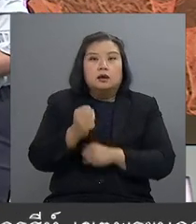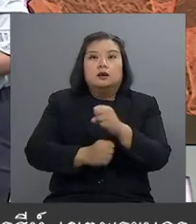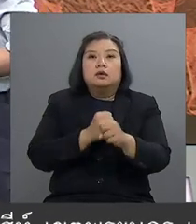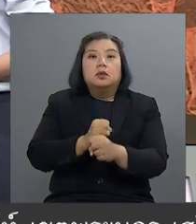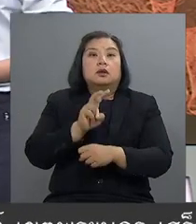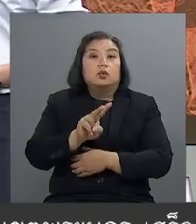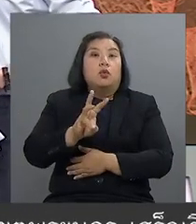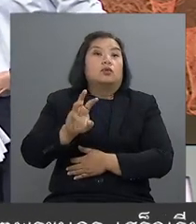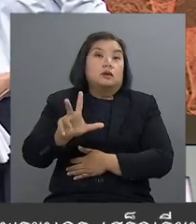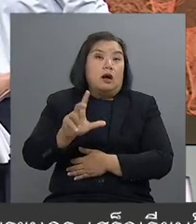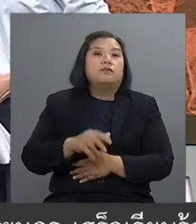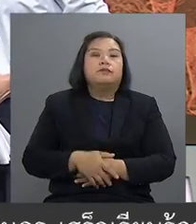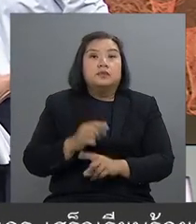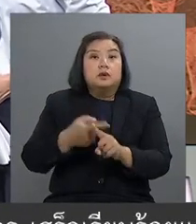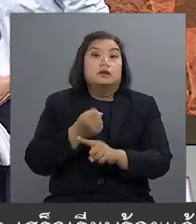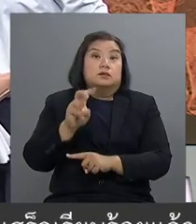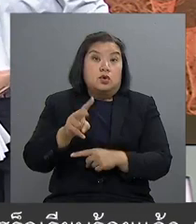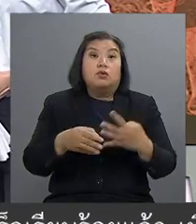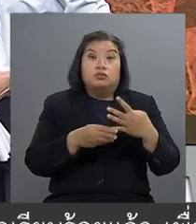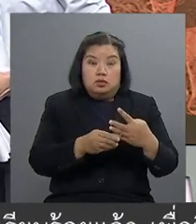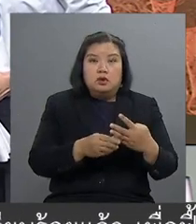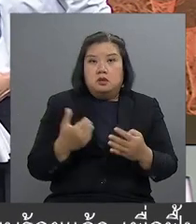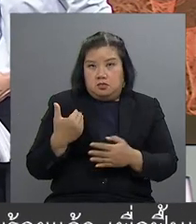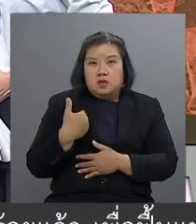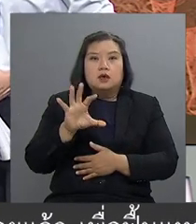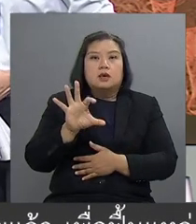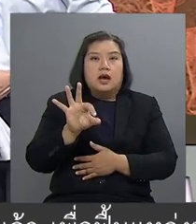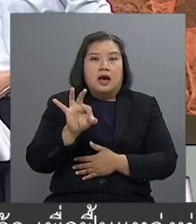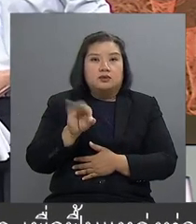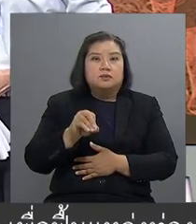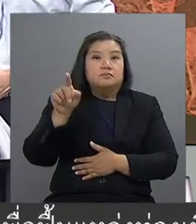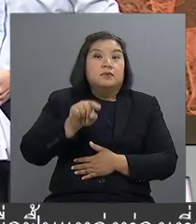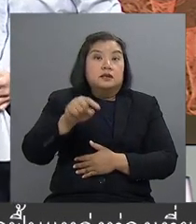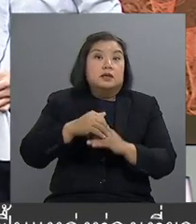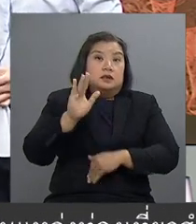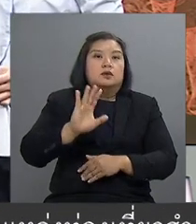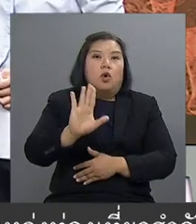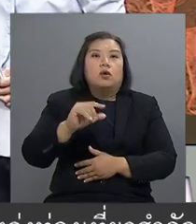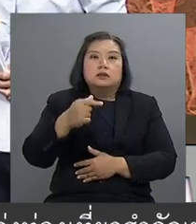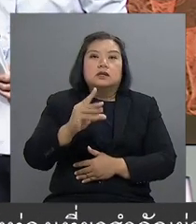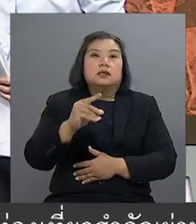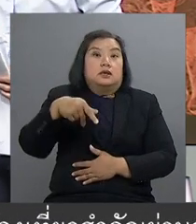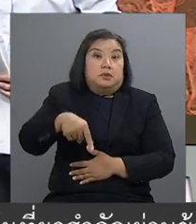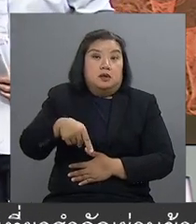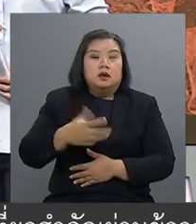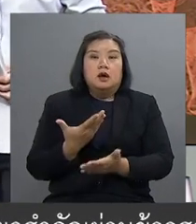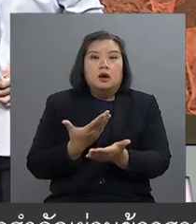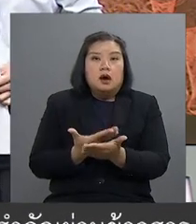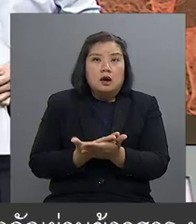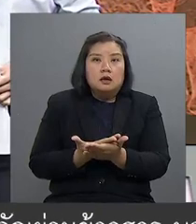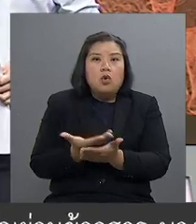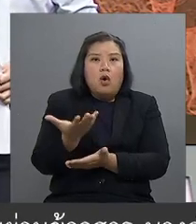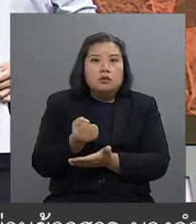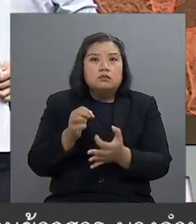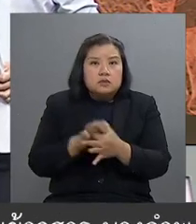เนี่ยหนี้ครัวเรือนจะเกิน 90เปอร์เซ็นต์ของ GDPไปแล้วนะคะหนี้ครัวเรือนที่เพิ่มขึ้นมาเป็นหนี้จากการซื้อที่อยู่